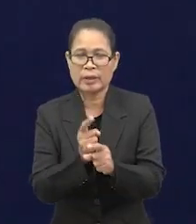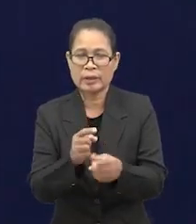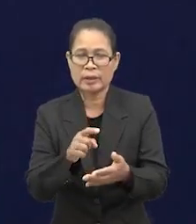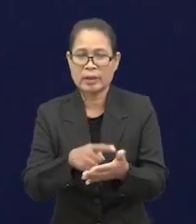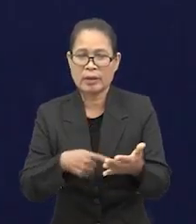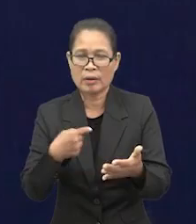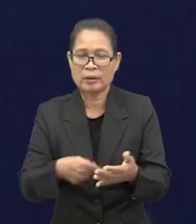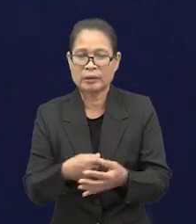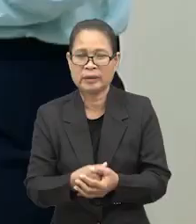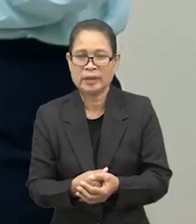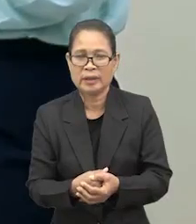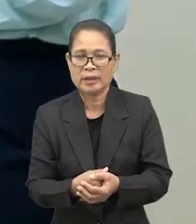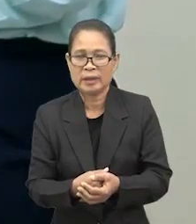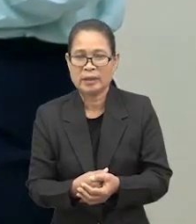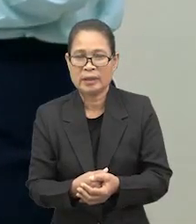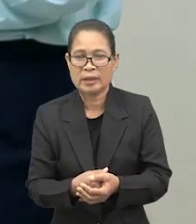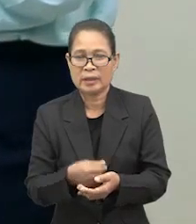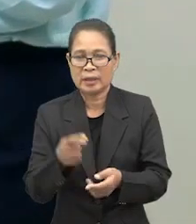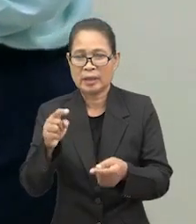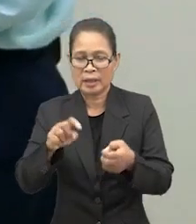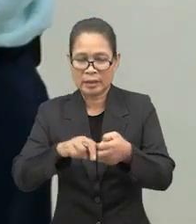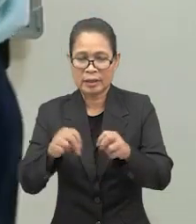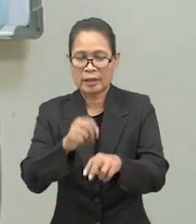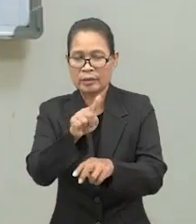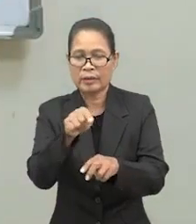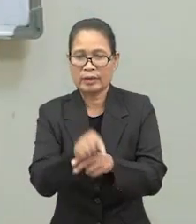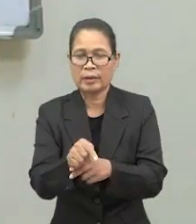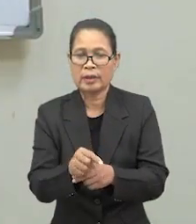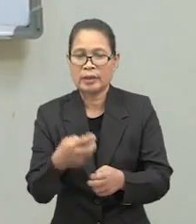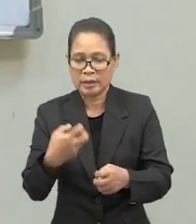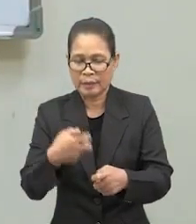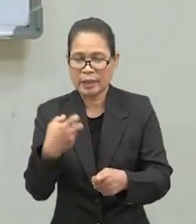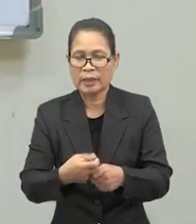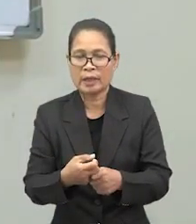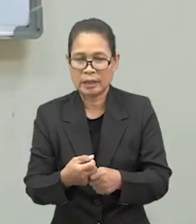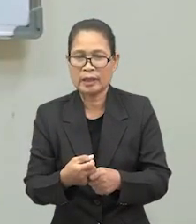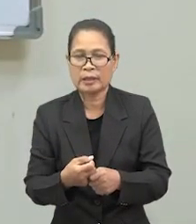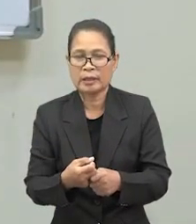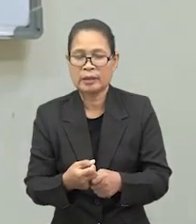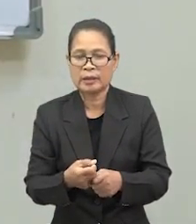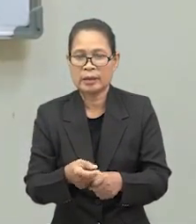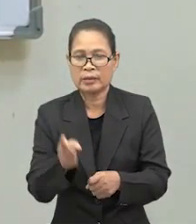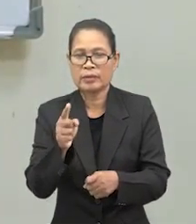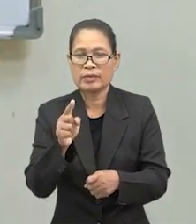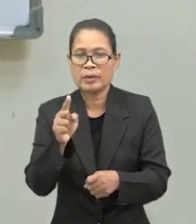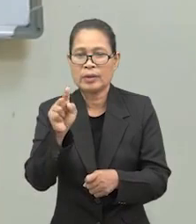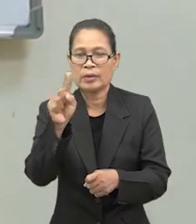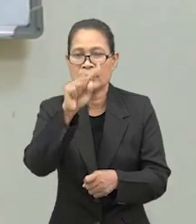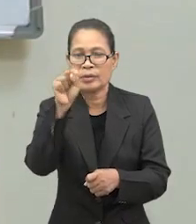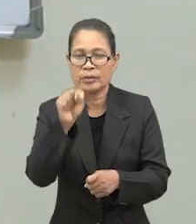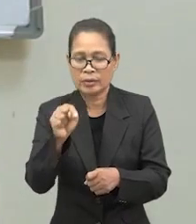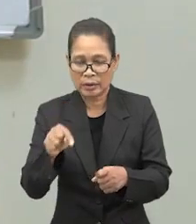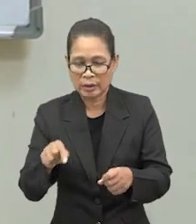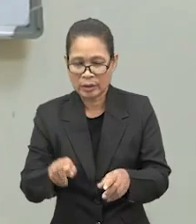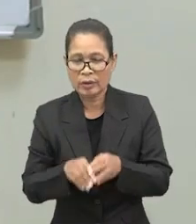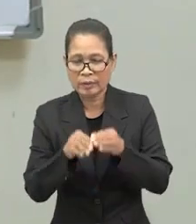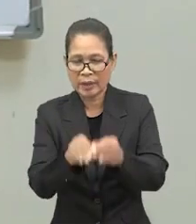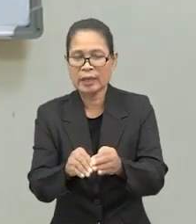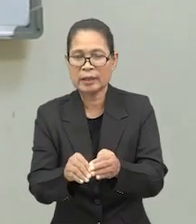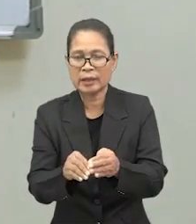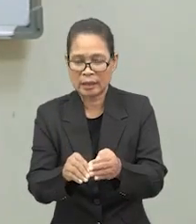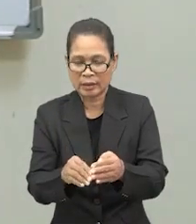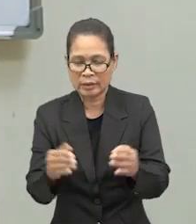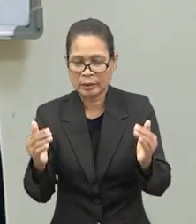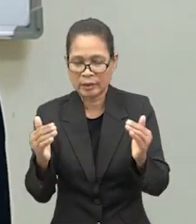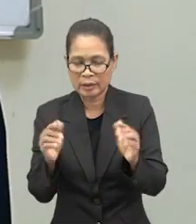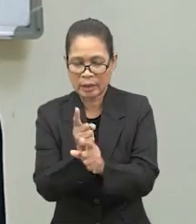ái ở trên đó chà hay ca trao chấm nọt ba nhà của chân đấy là ta dương thấy trao tham ích ở ban trên